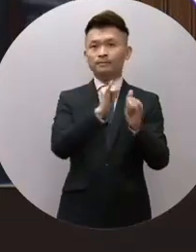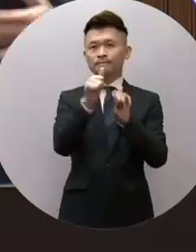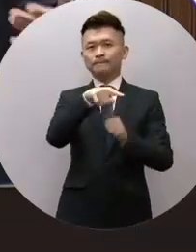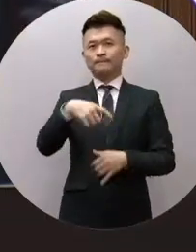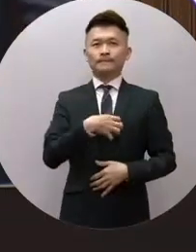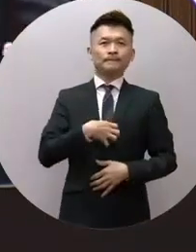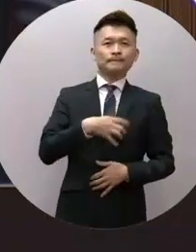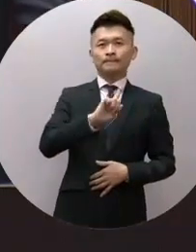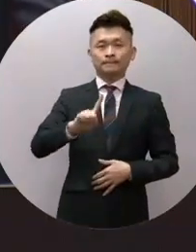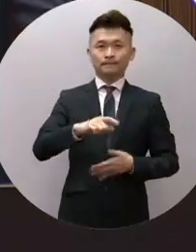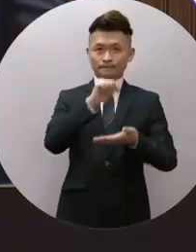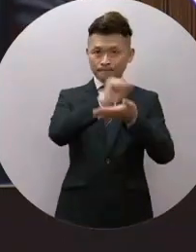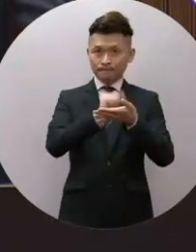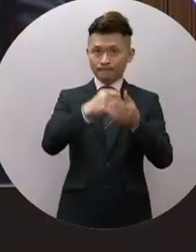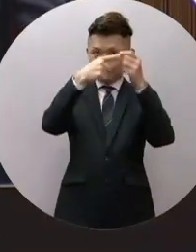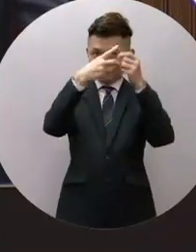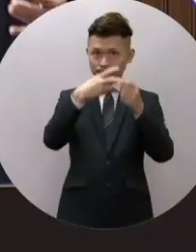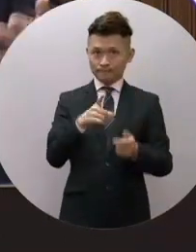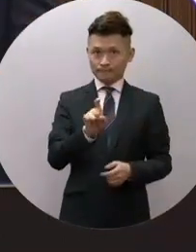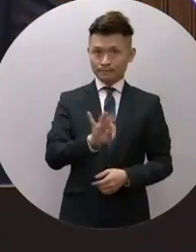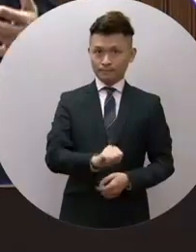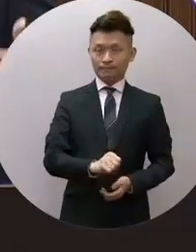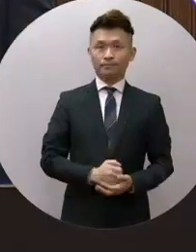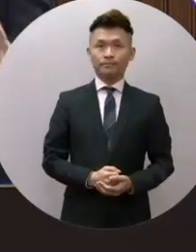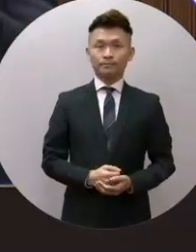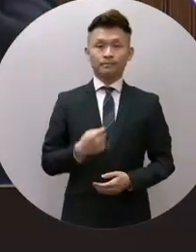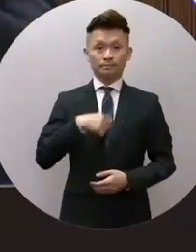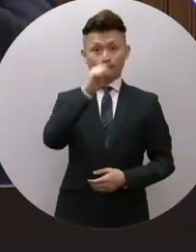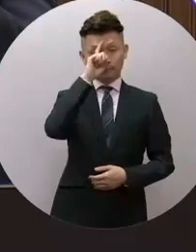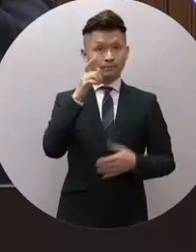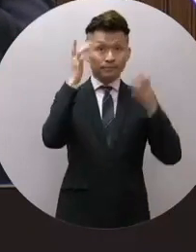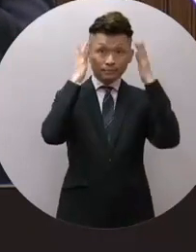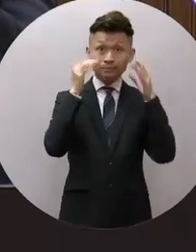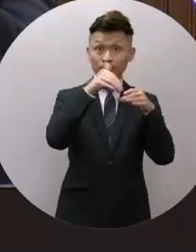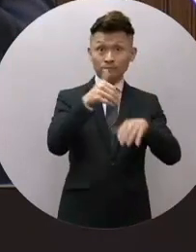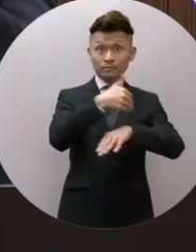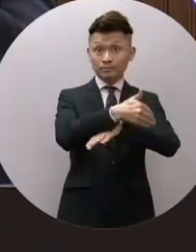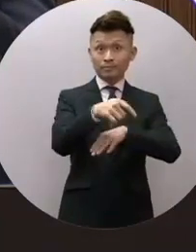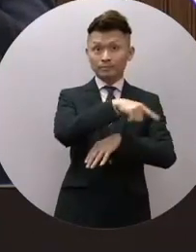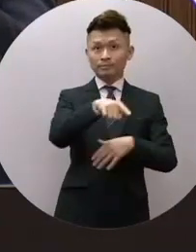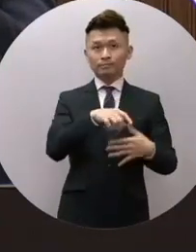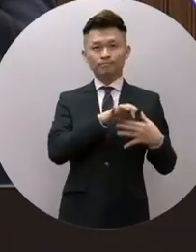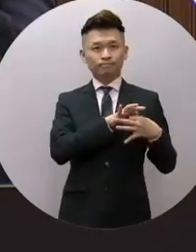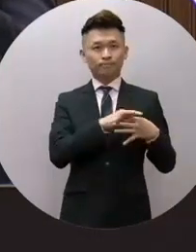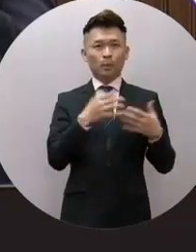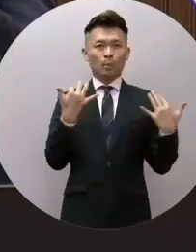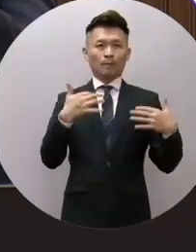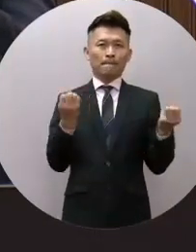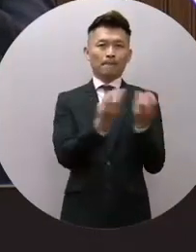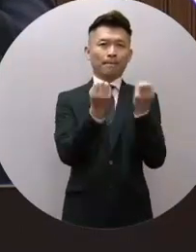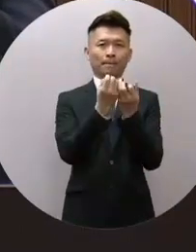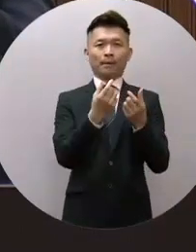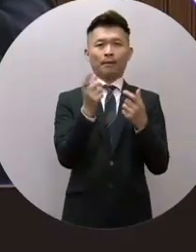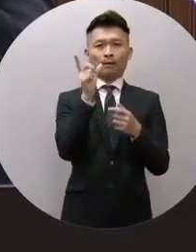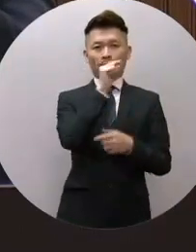问题，那也罗列出了好几十项。所以我希望这个有关在南投县大家所关心常态性的问题，能够在您